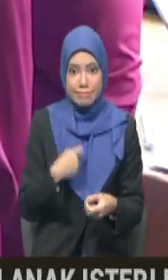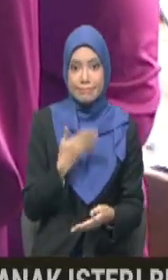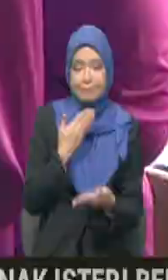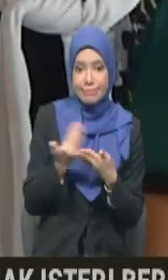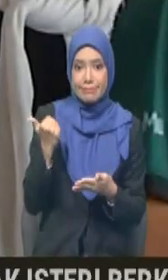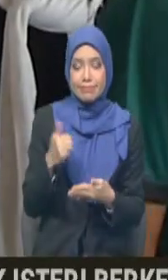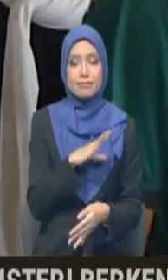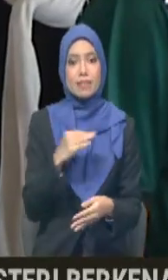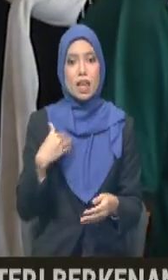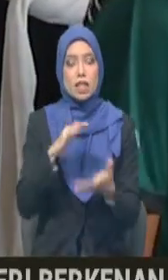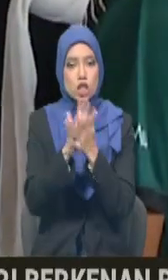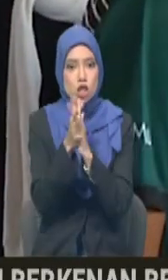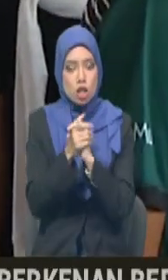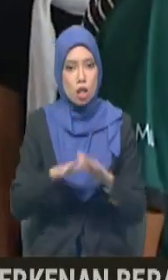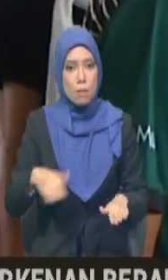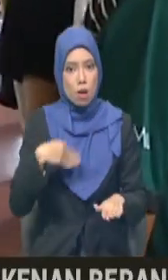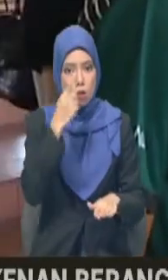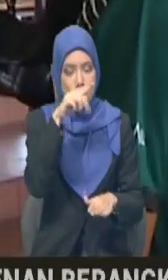selamat untuk